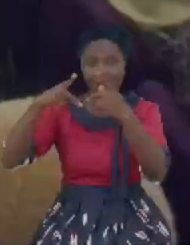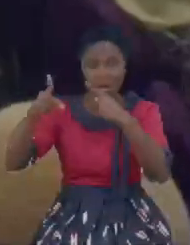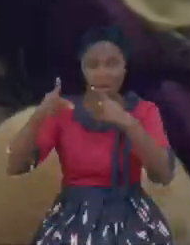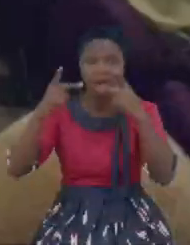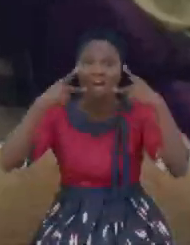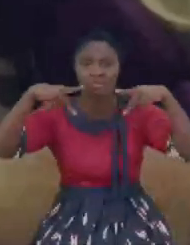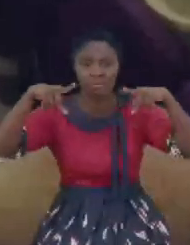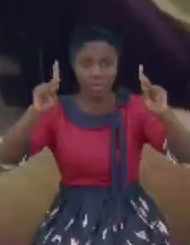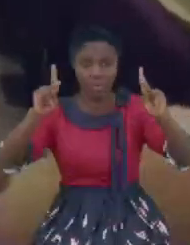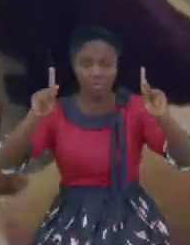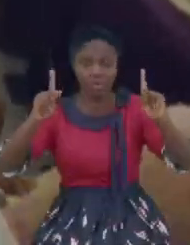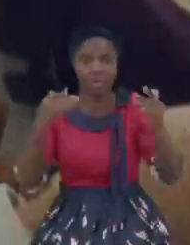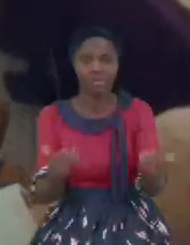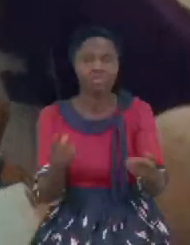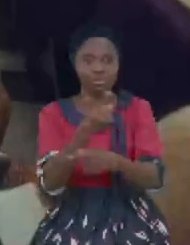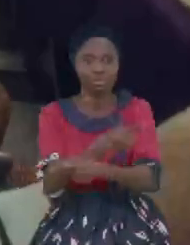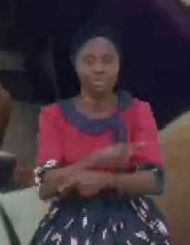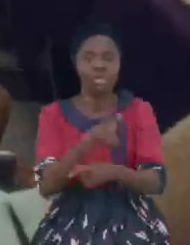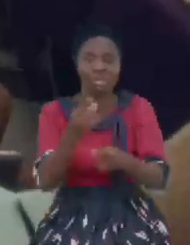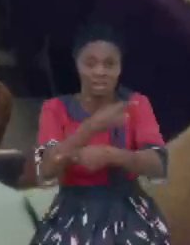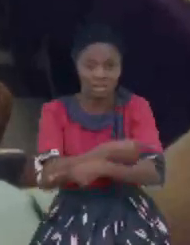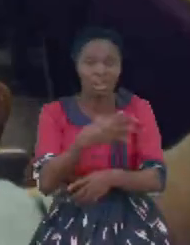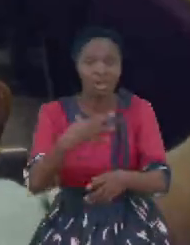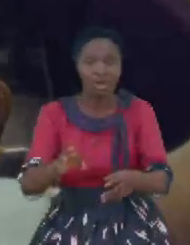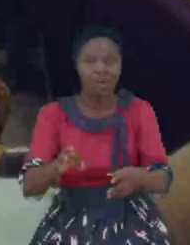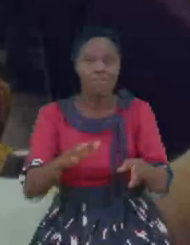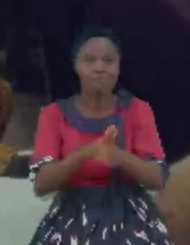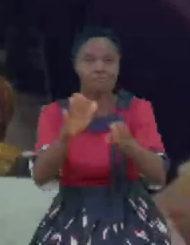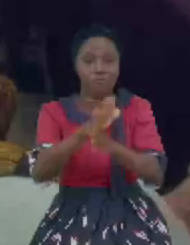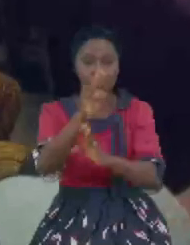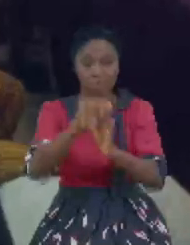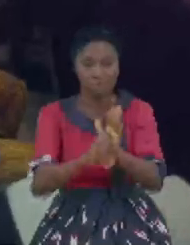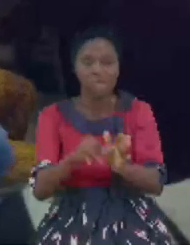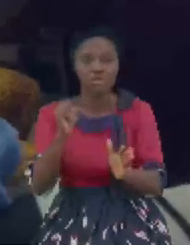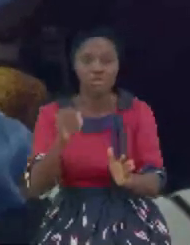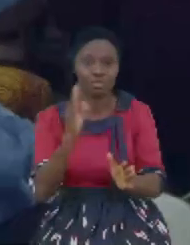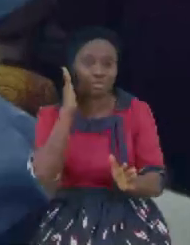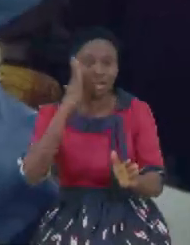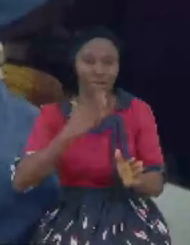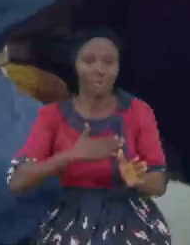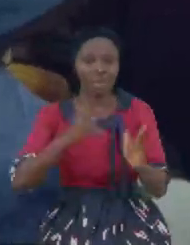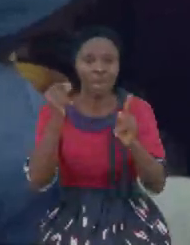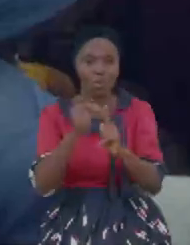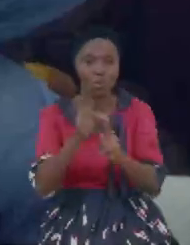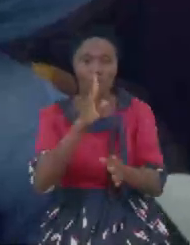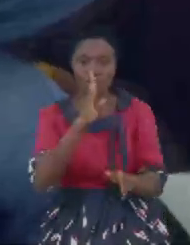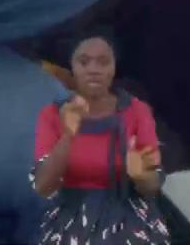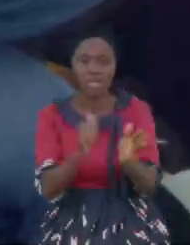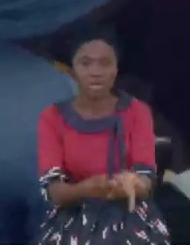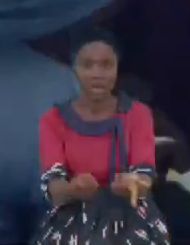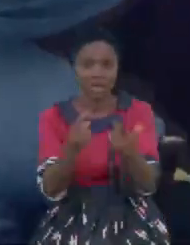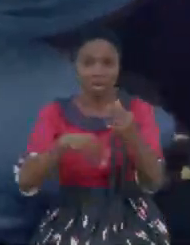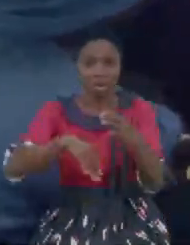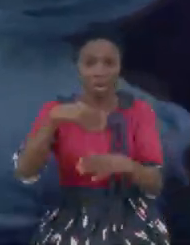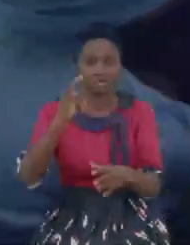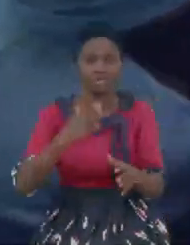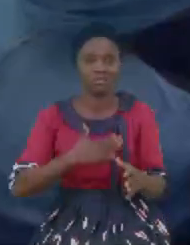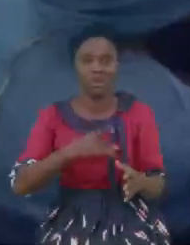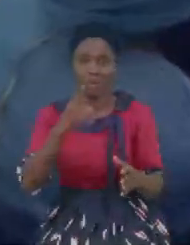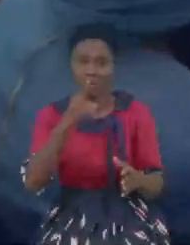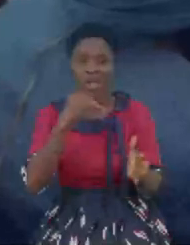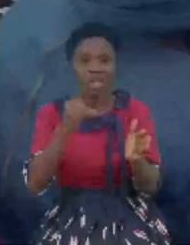c'est le jour d'accomplissement pour vous. Et il s'est dit, ainsi en est-il de ma parole qui